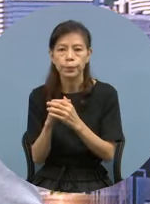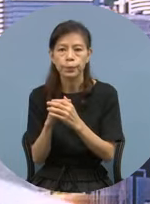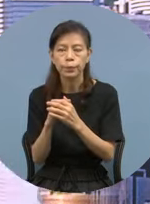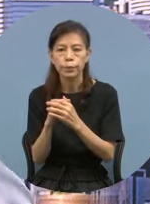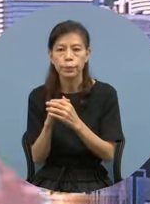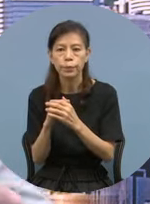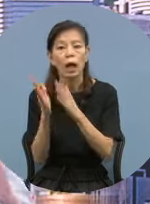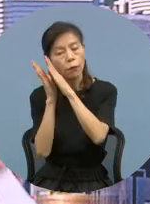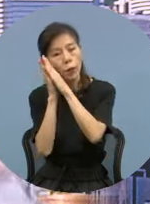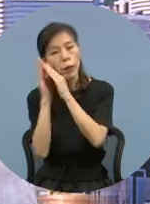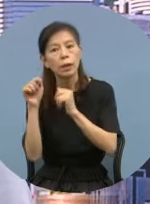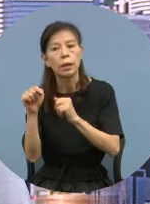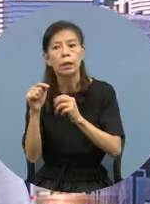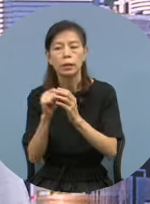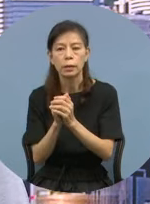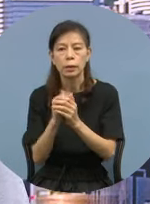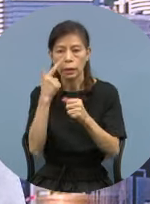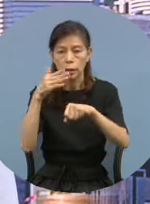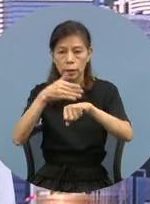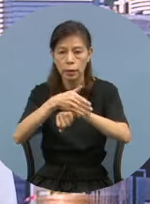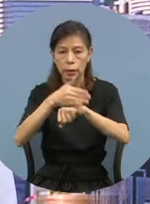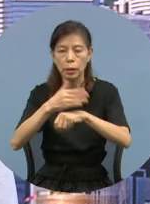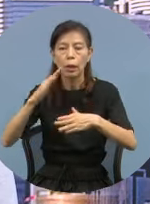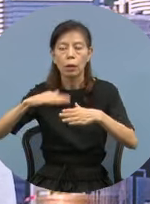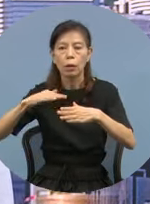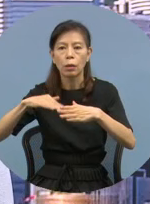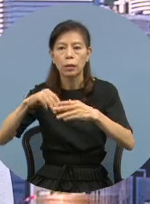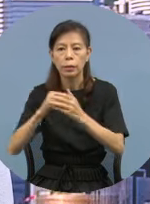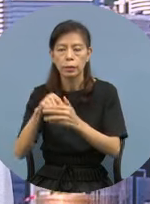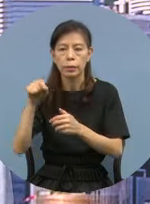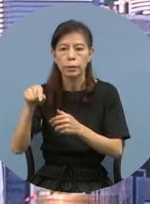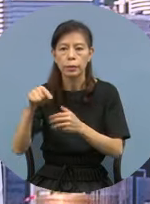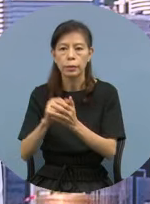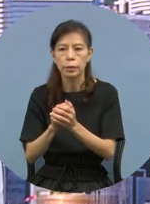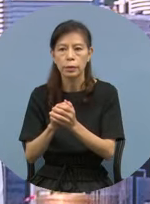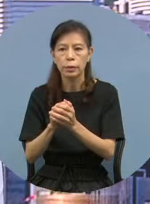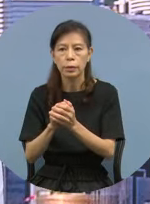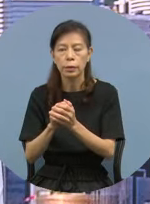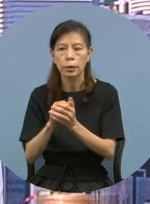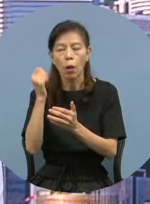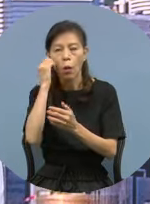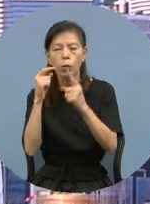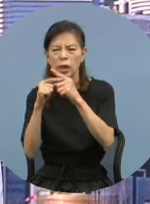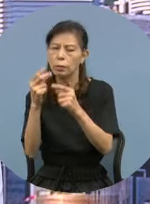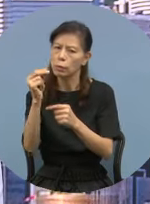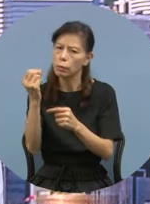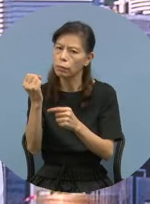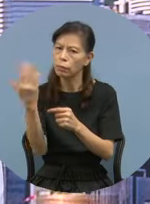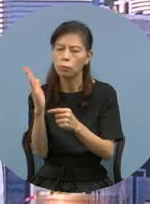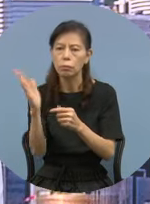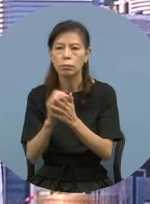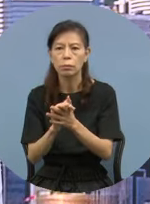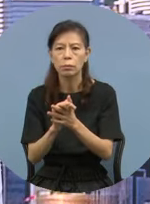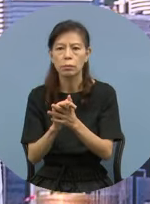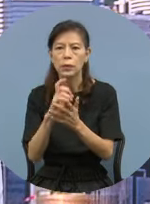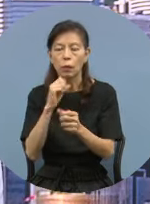住院友，在新界葵涌那裡的70位左右的院友和10